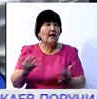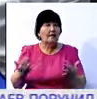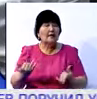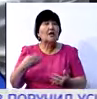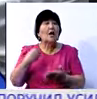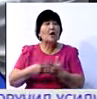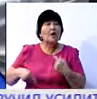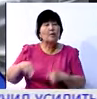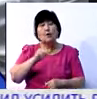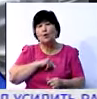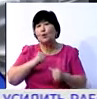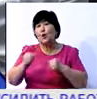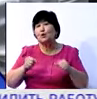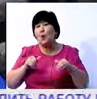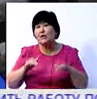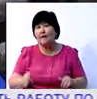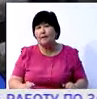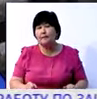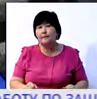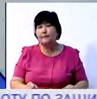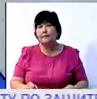в бизнес, трудоустройство.